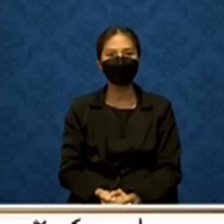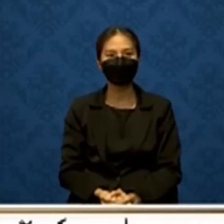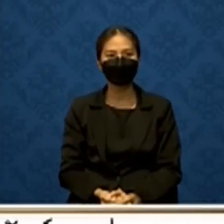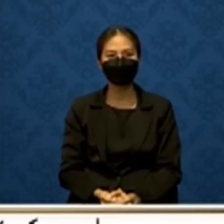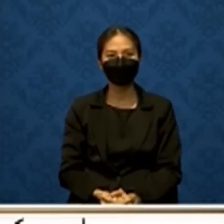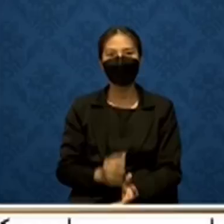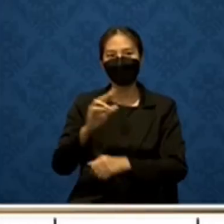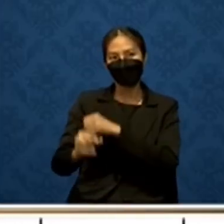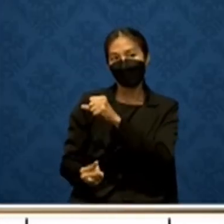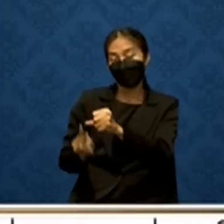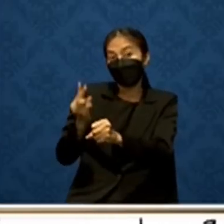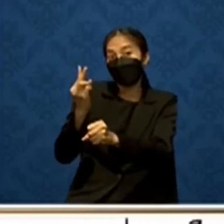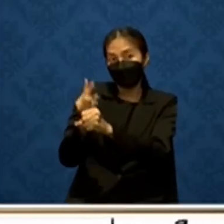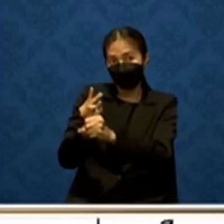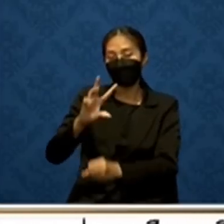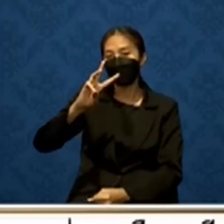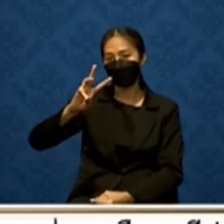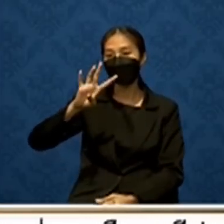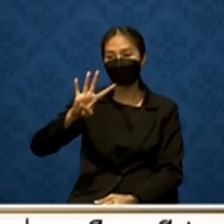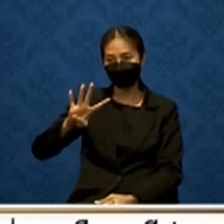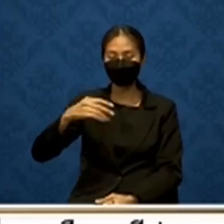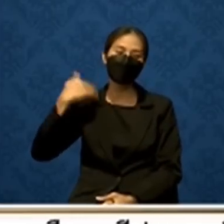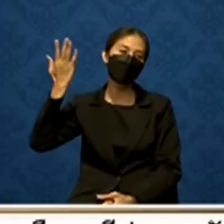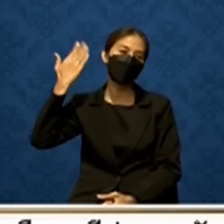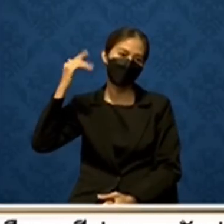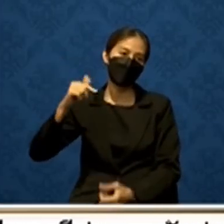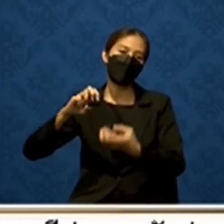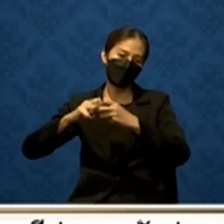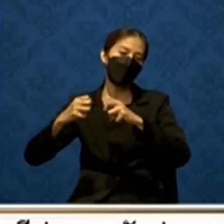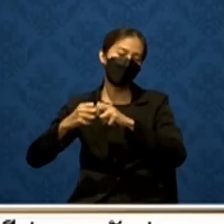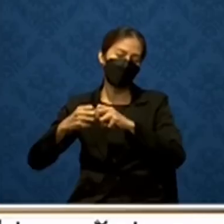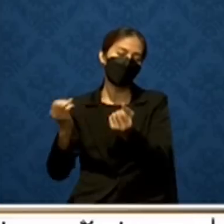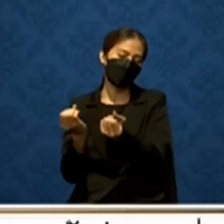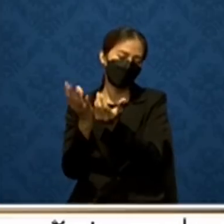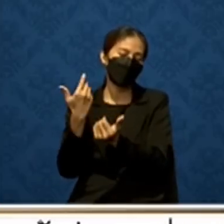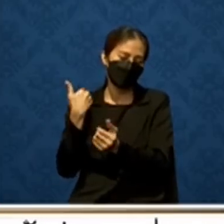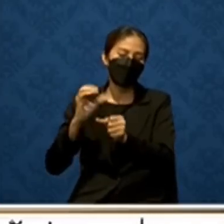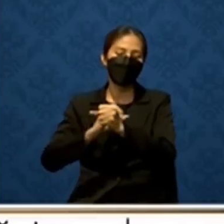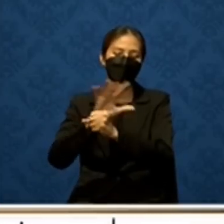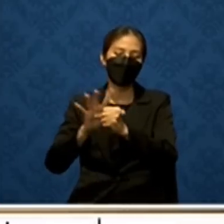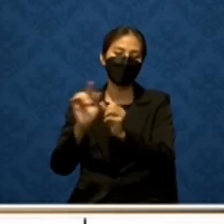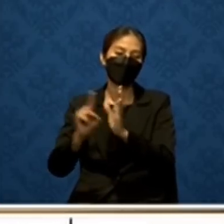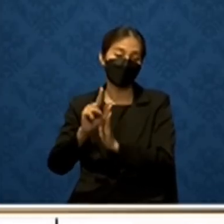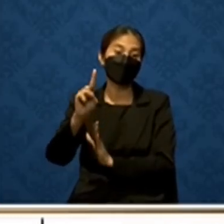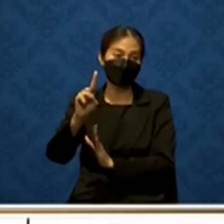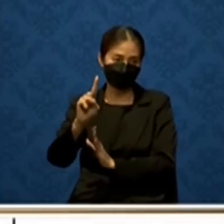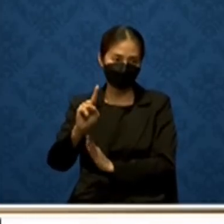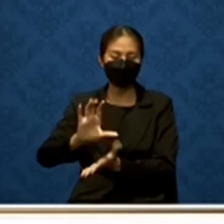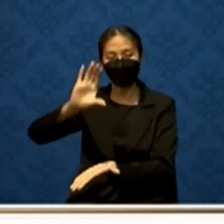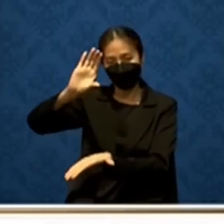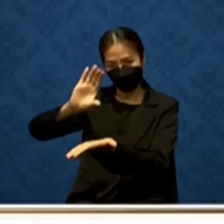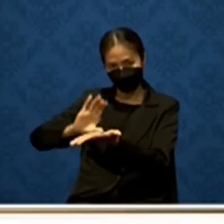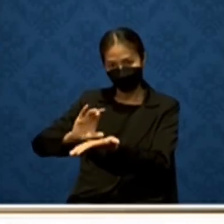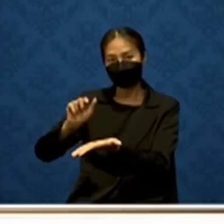ปีที่สองขการรภิภัของผมป 64ตอนนั้นฝนเลิบตกแล้ัCOVIDมาเราลอกแรกนะครับการจดงบปมาณ